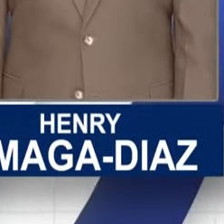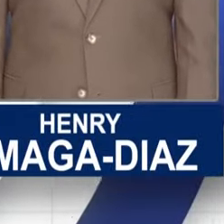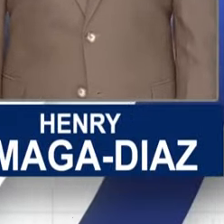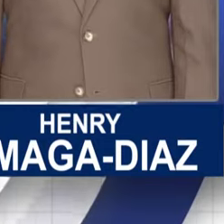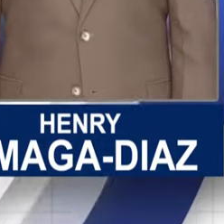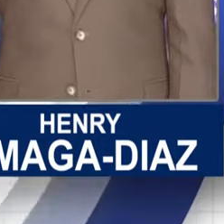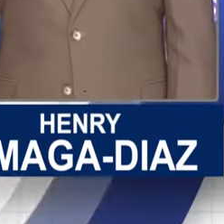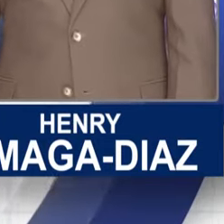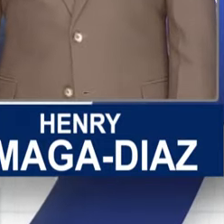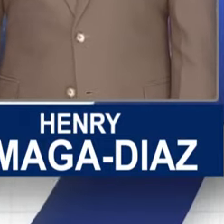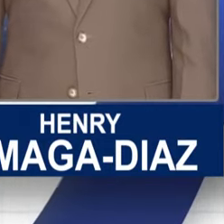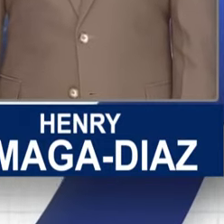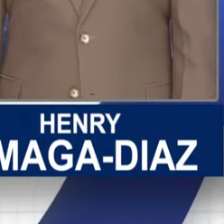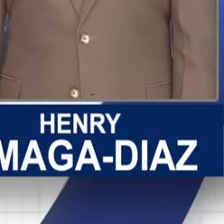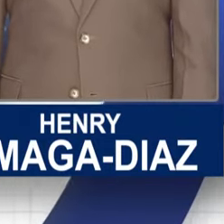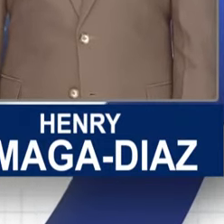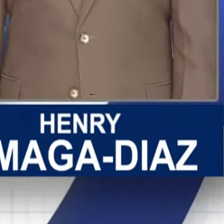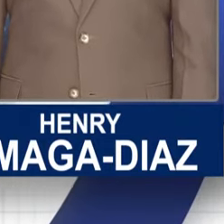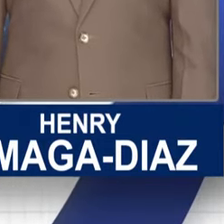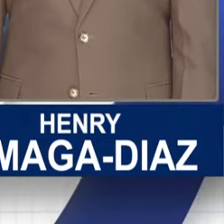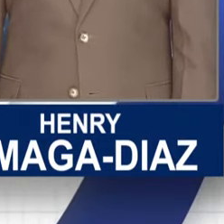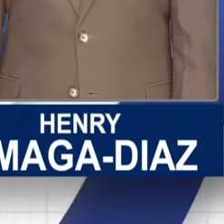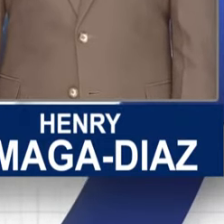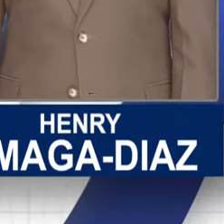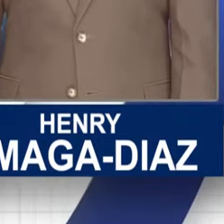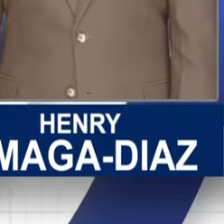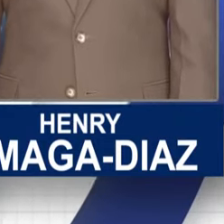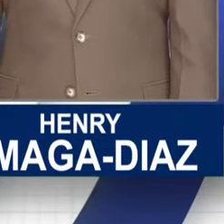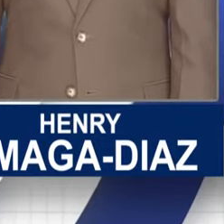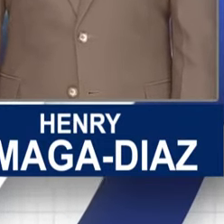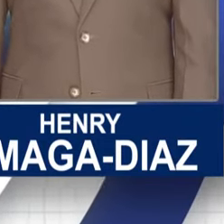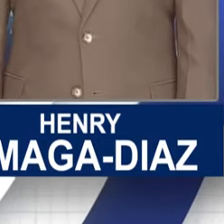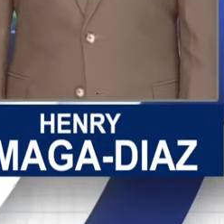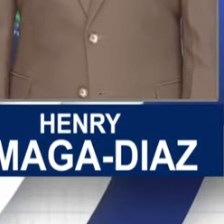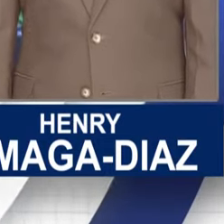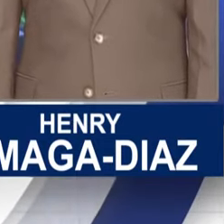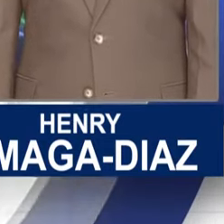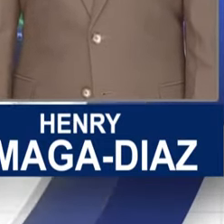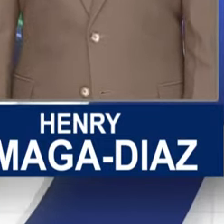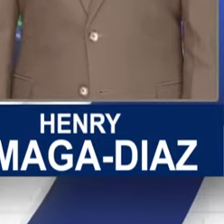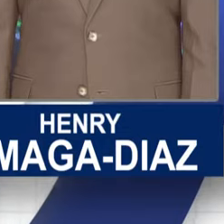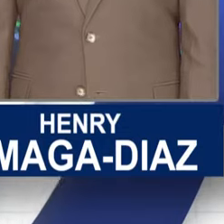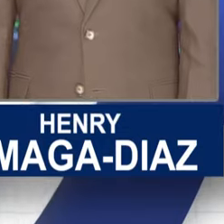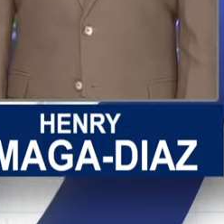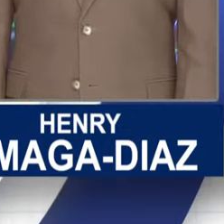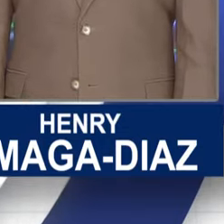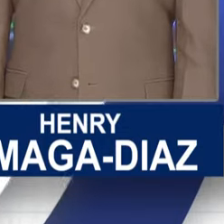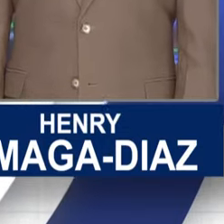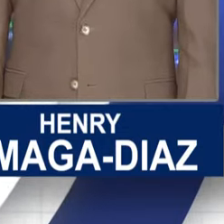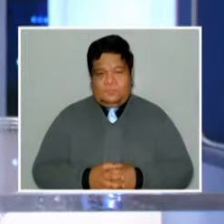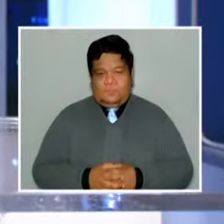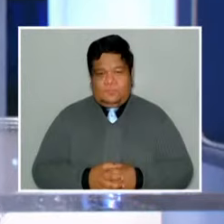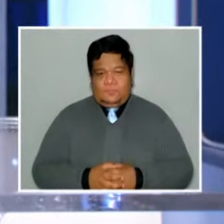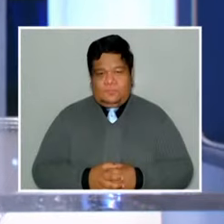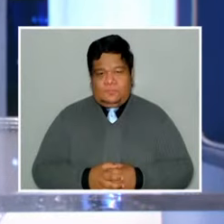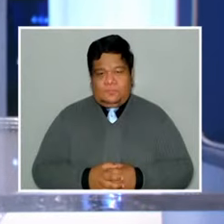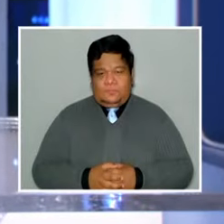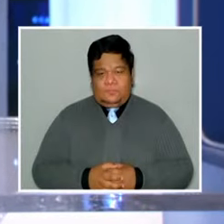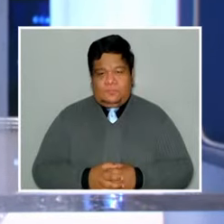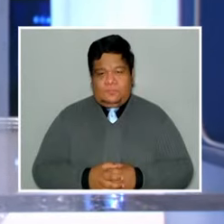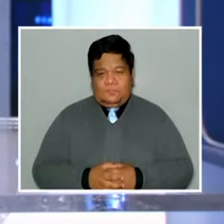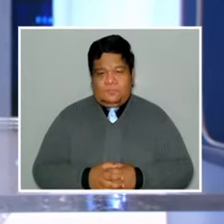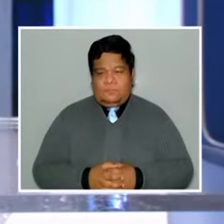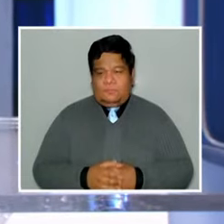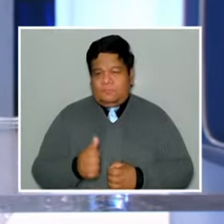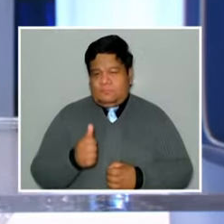Magandang gabi, bayan. Simulan natin ang balitaan sa kaso ng sextortion kung saan arestado ay